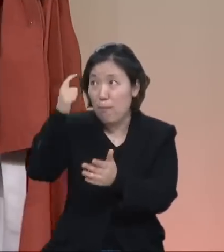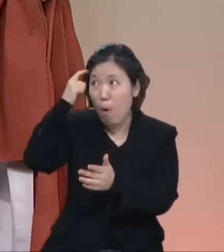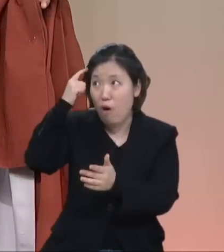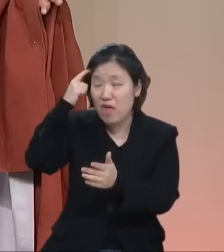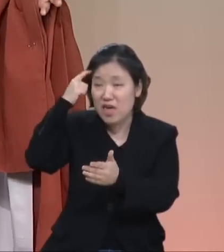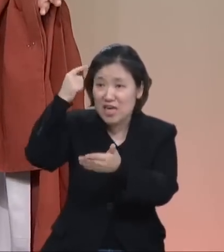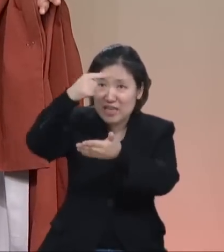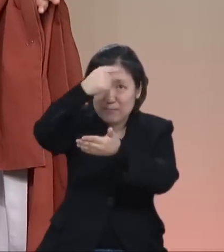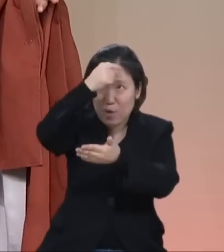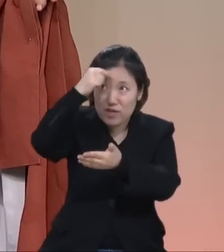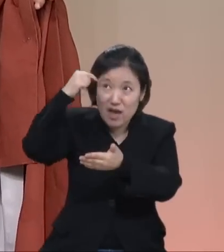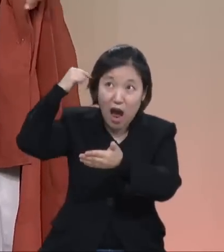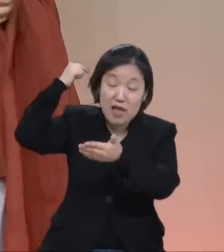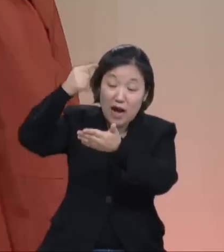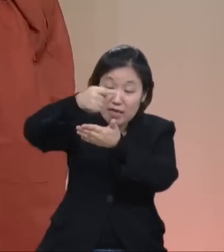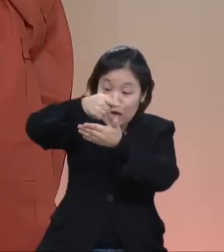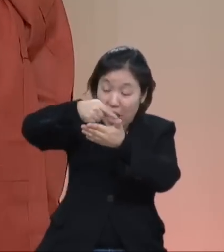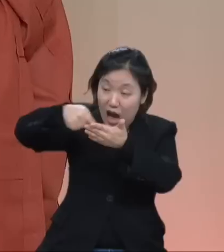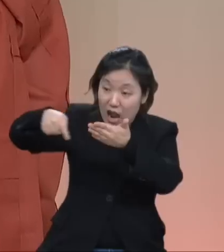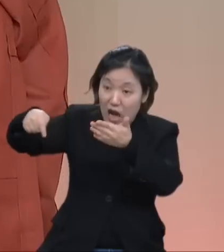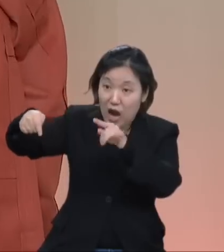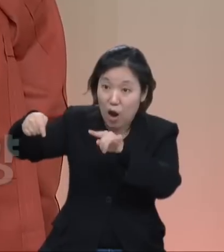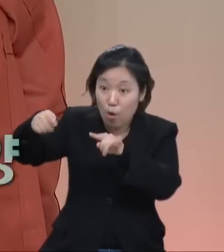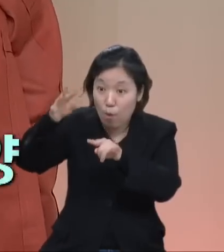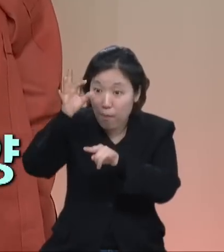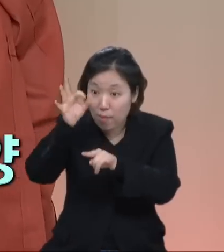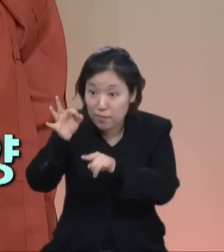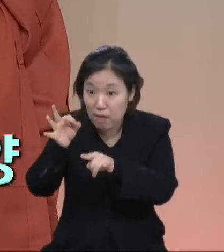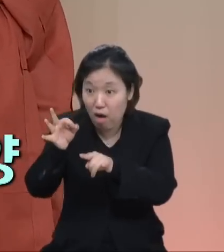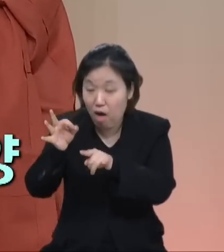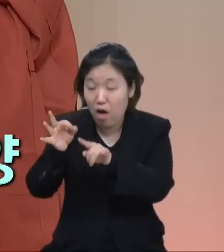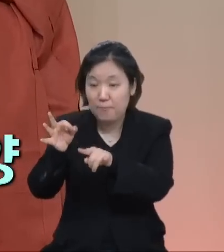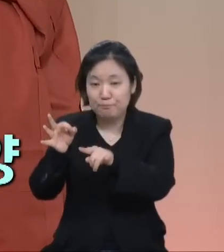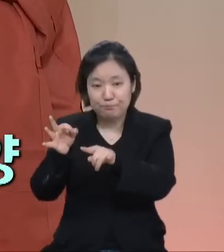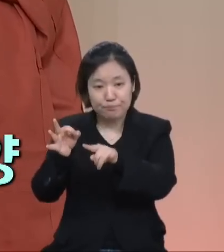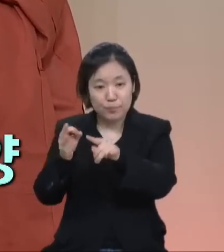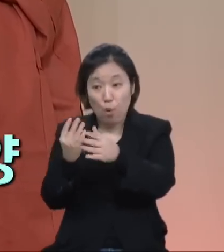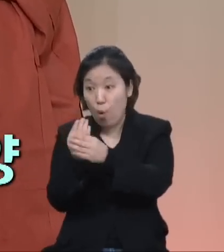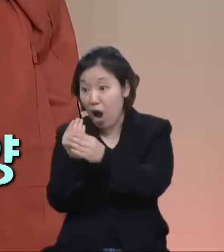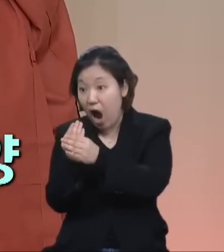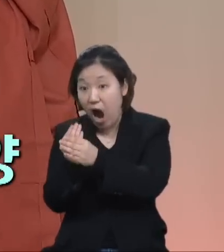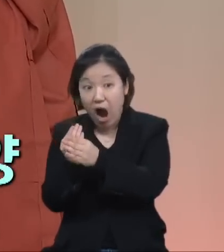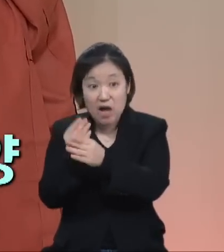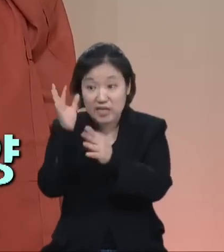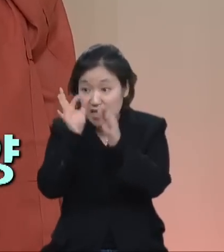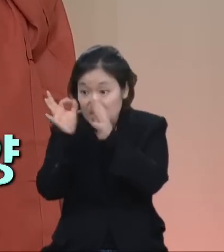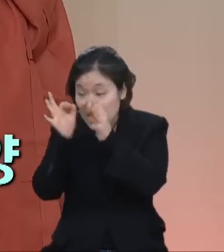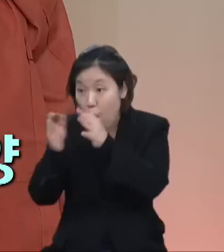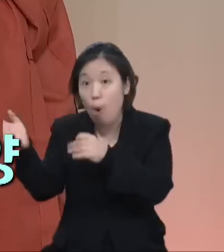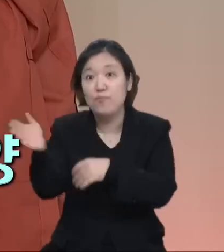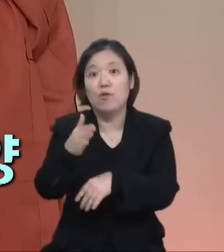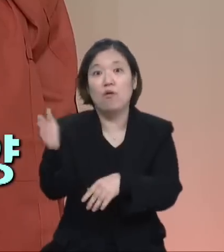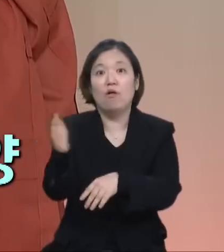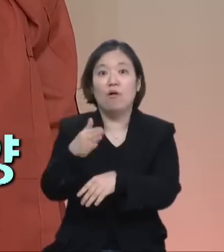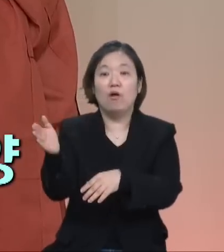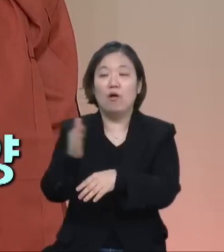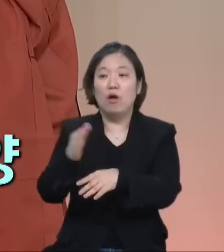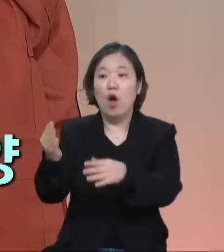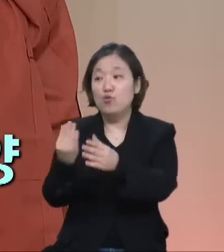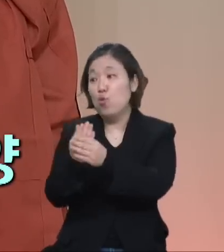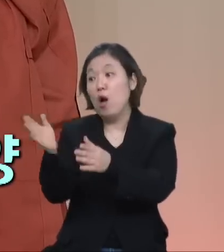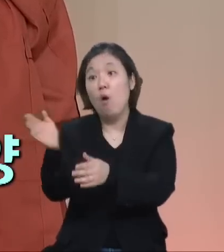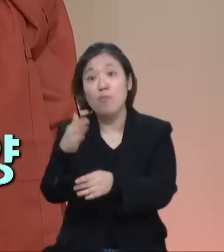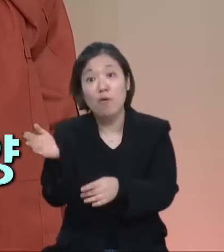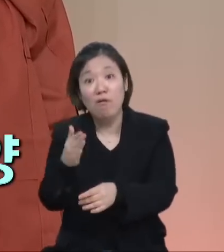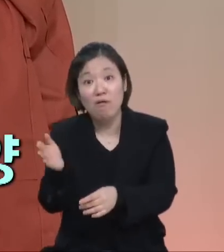머리를 절개했는데 아무리 찾아도 종양이 없대요 오